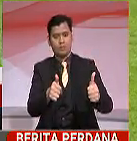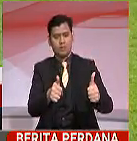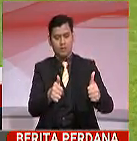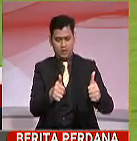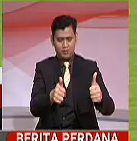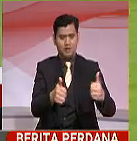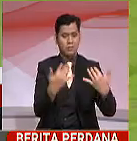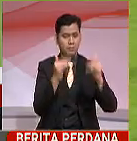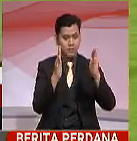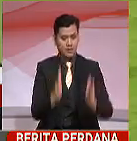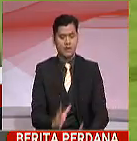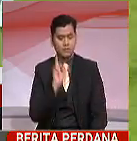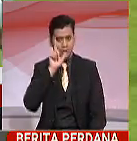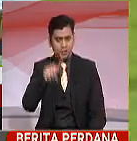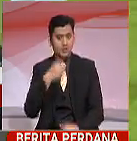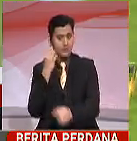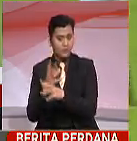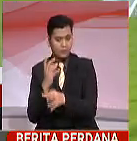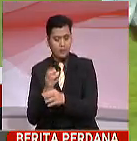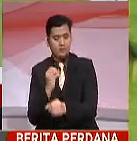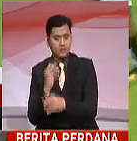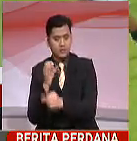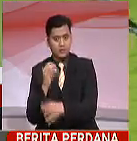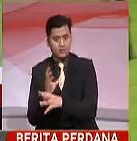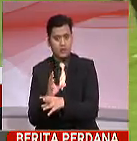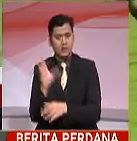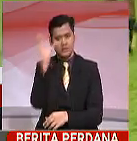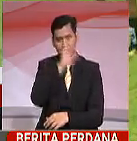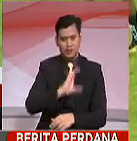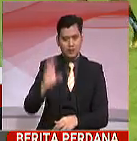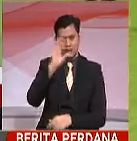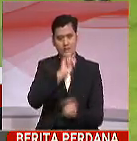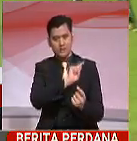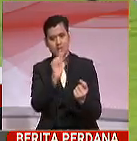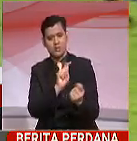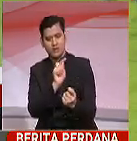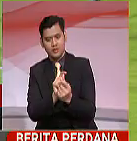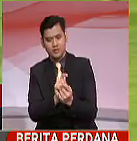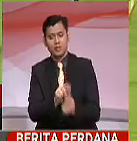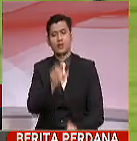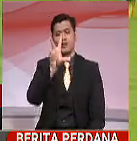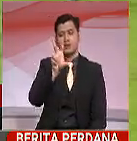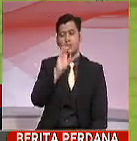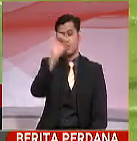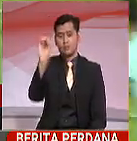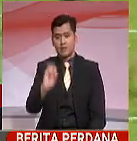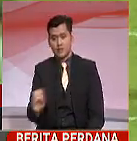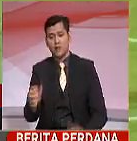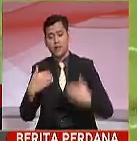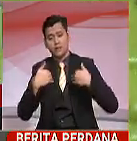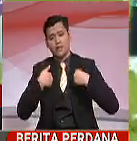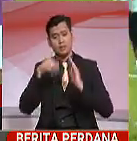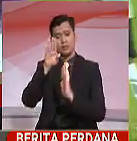barisan pemain tidak perlu lagi berusaha keras mencari keserasian antara satu sama lain. Bagaimanapun, 30% lagi kekurangan yang